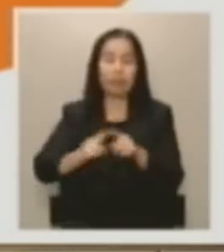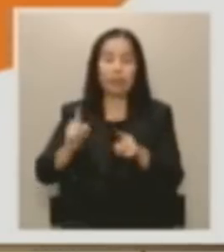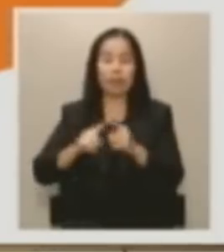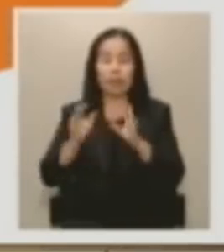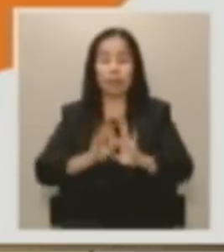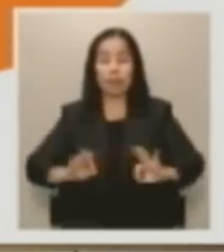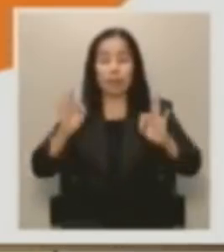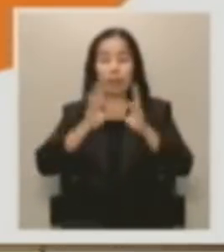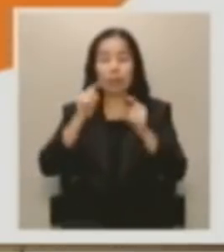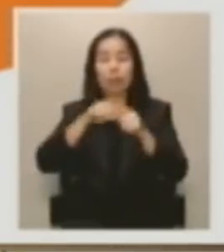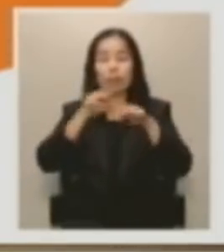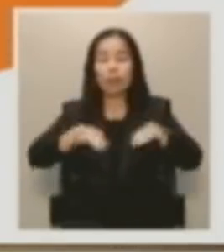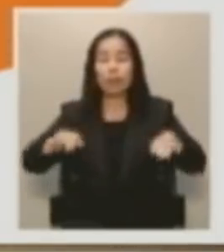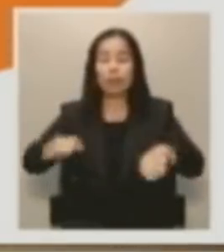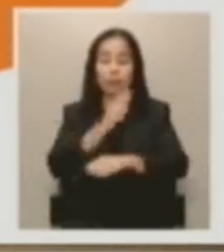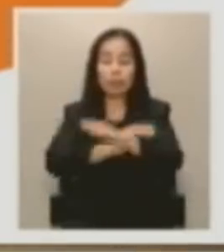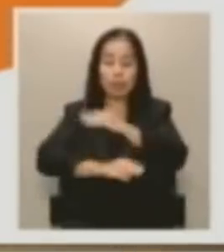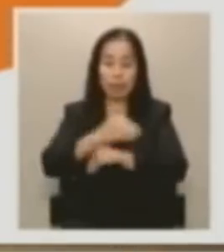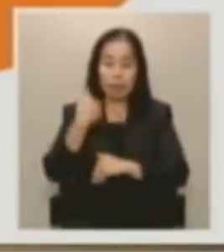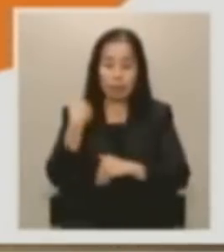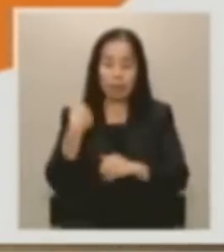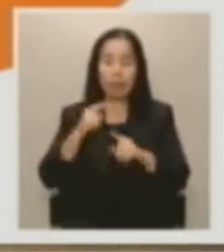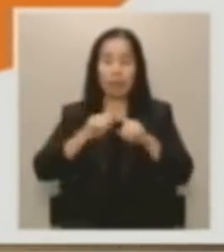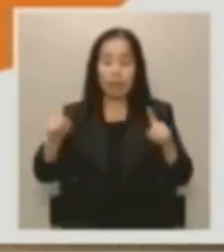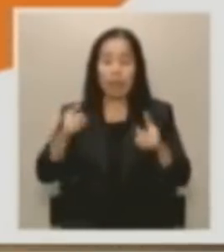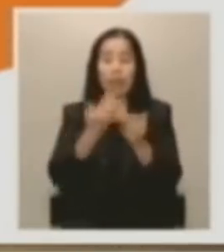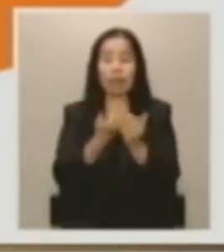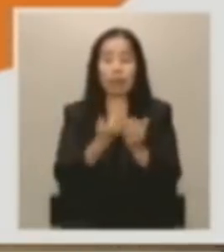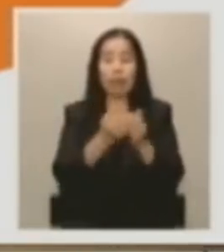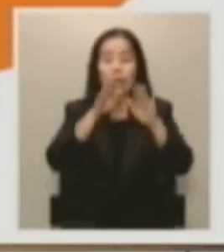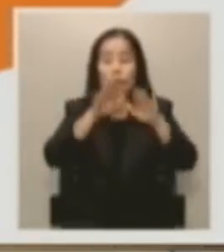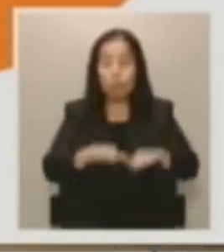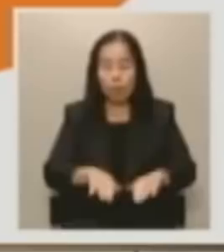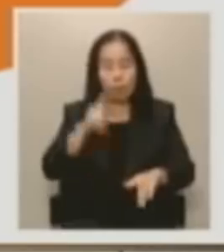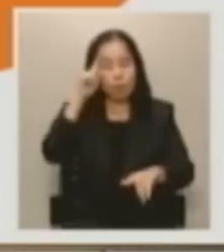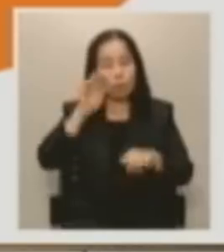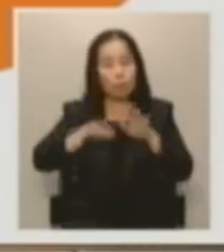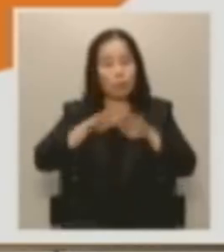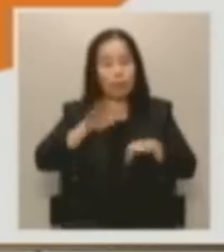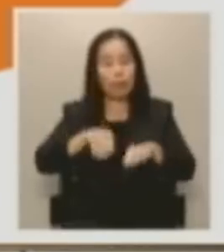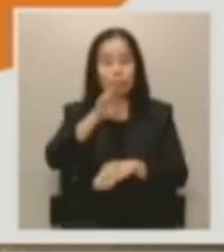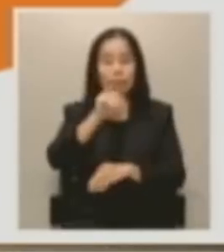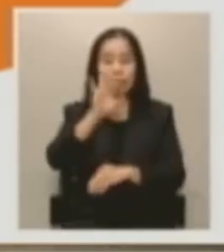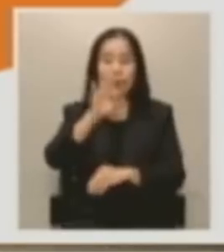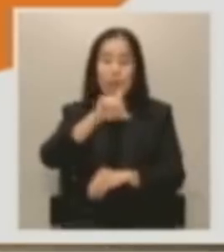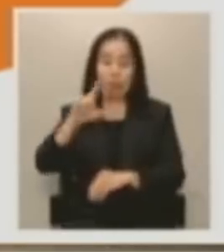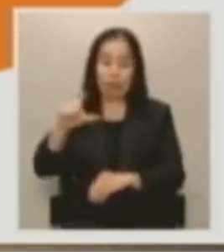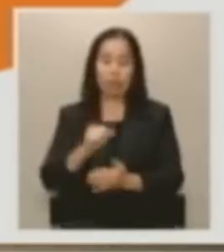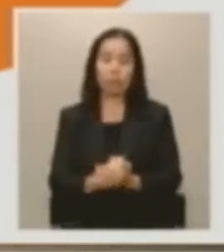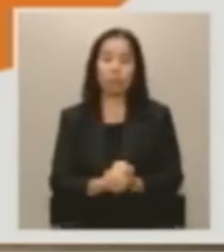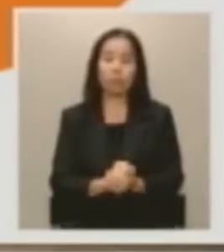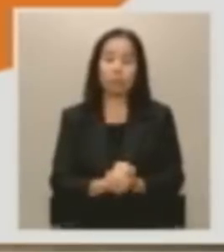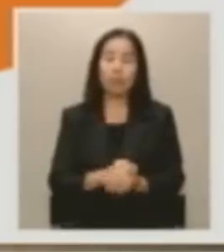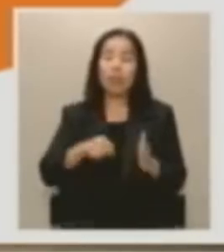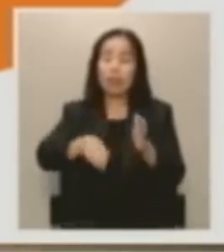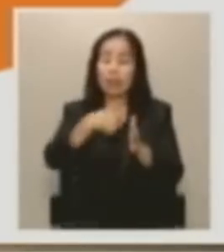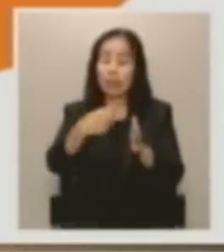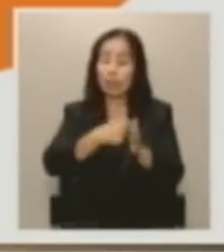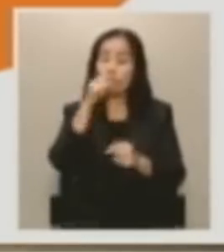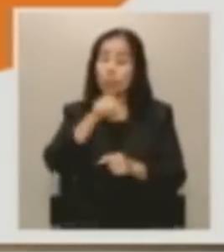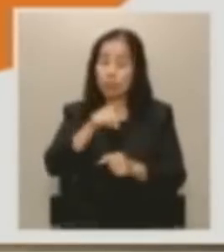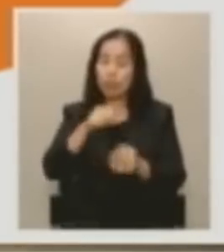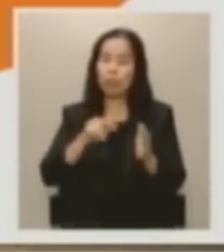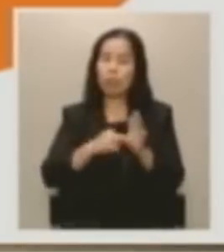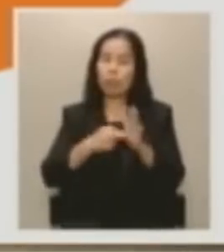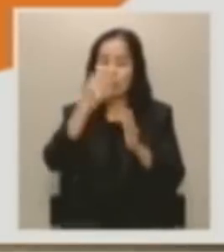สำหรับเด็กพิการโดนตัดลดไปรวมๆตัวเลขกลมๆ49ล้านบาทนี่หรือคะการลดความ